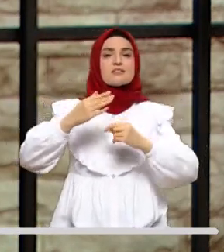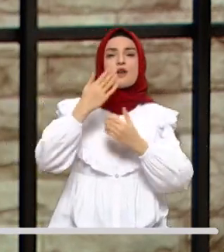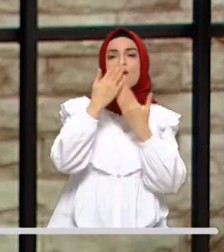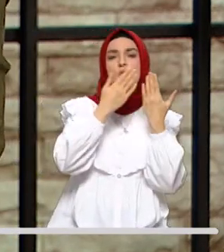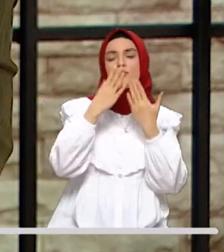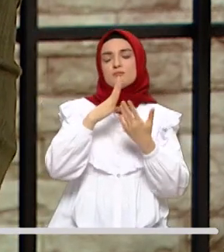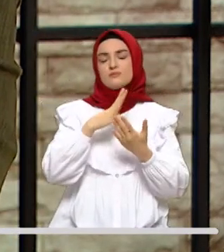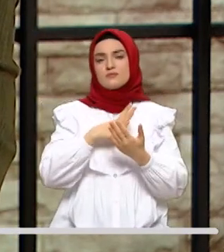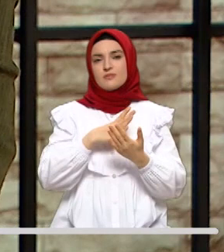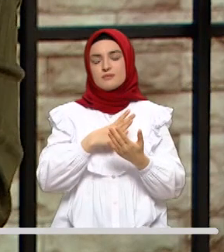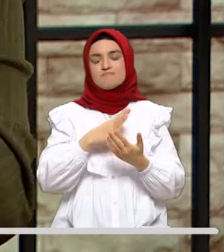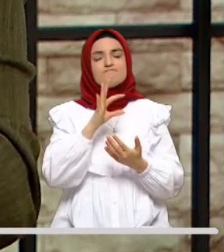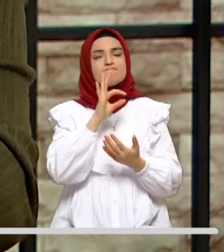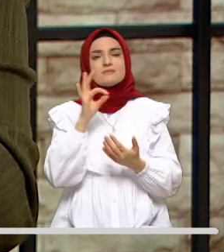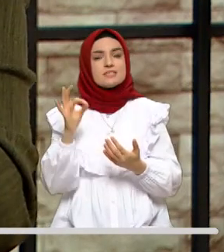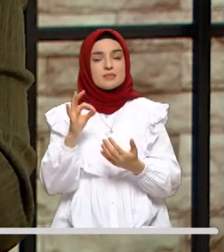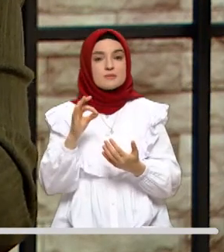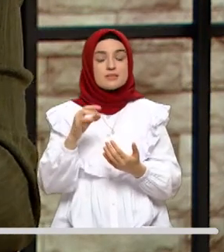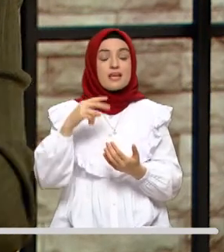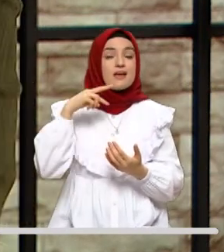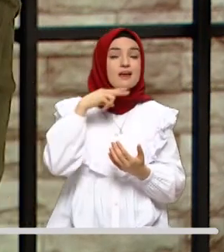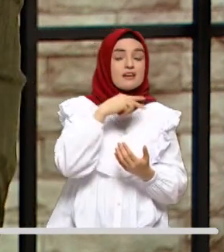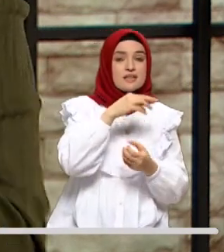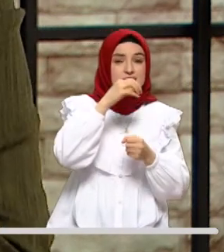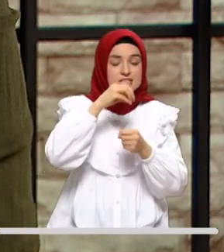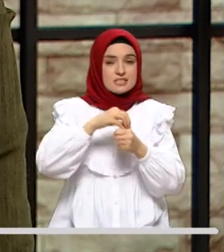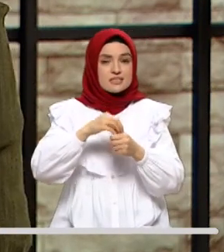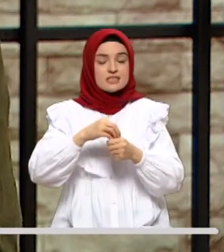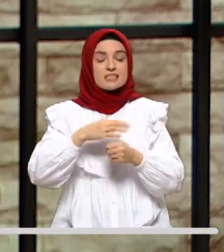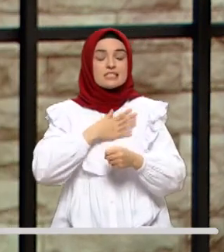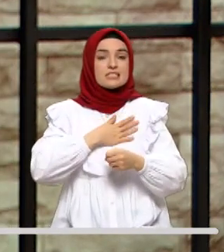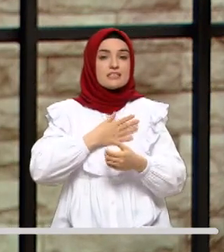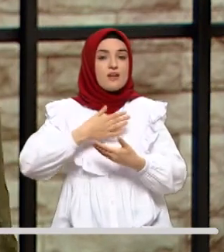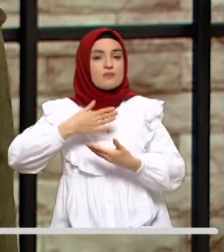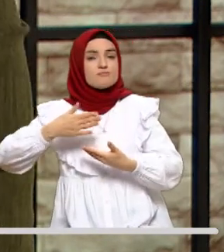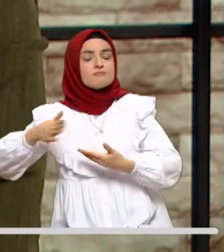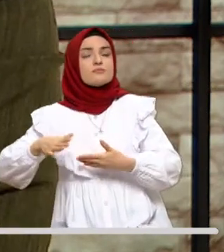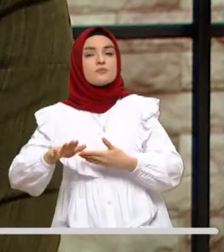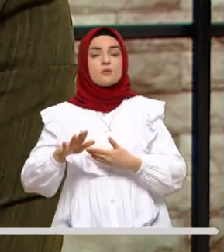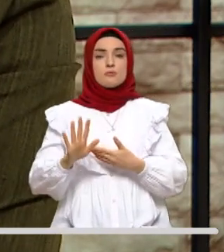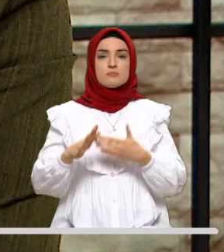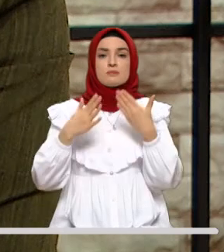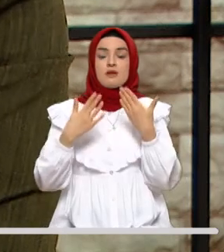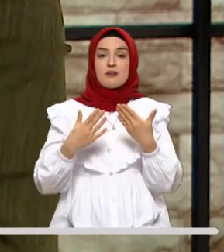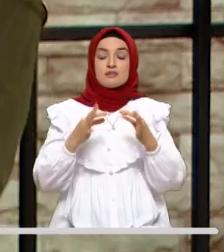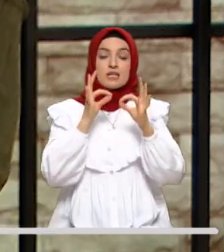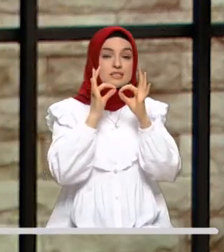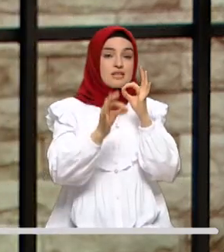Hiç kimseye renginden dolayı, dilinden dolayı, ırkından dolayı ötelenmemiş. Ancak